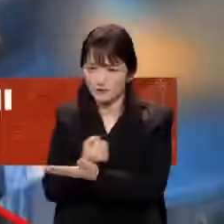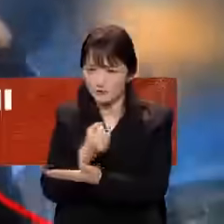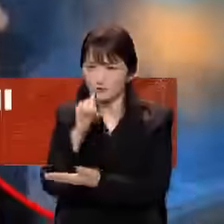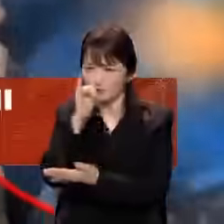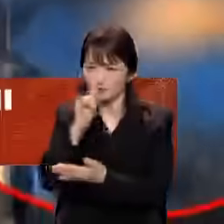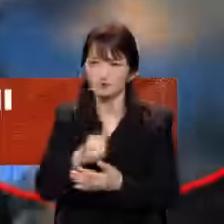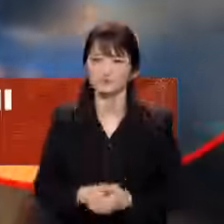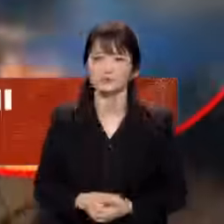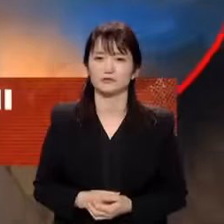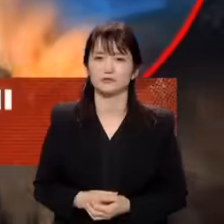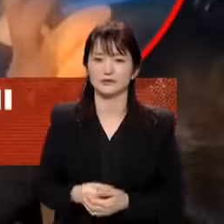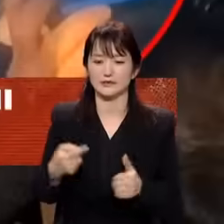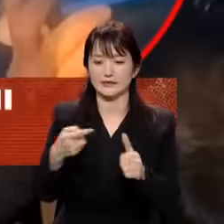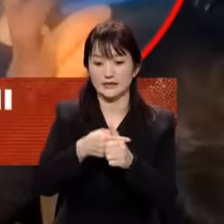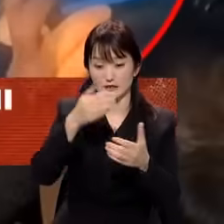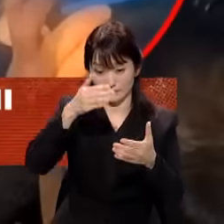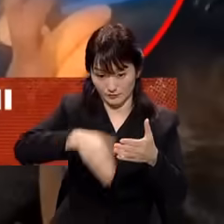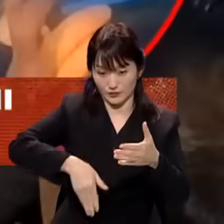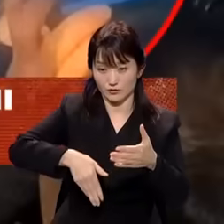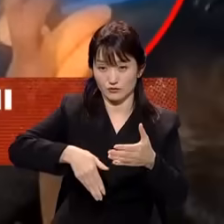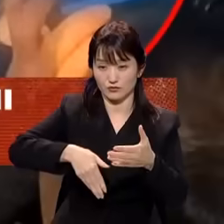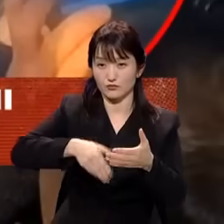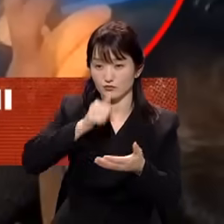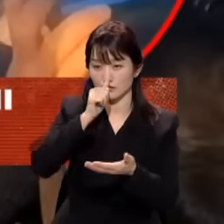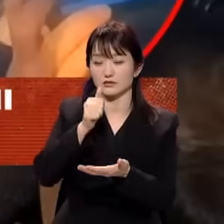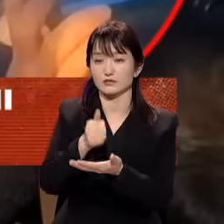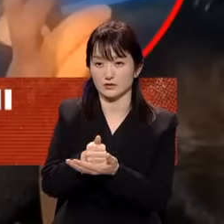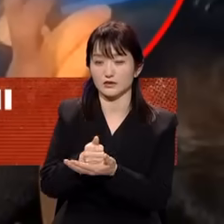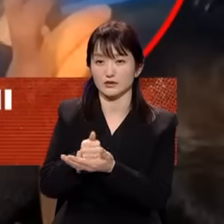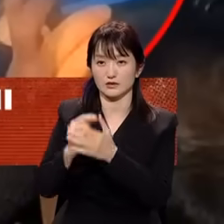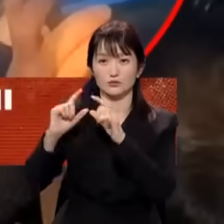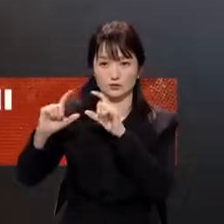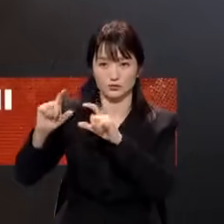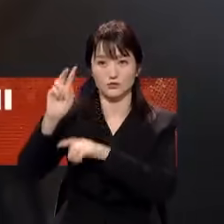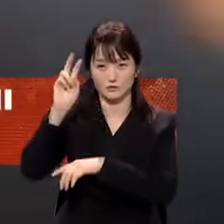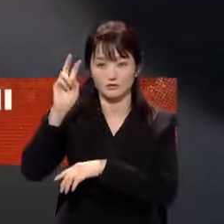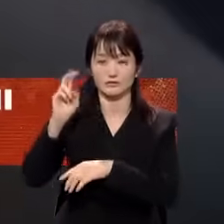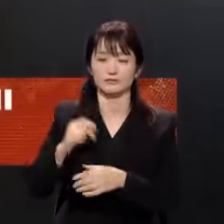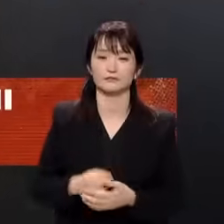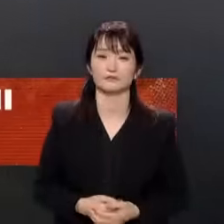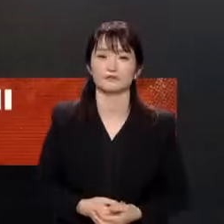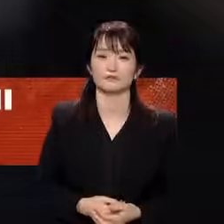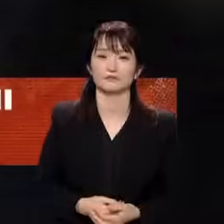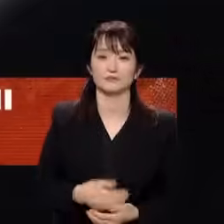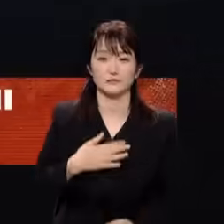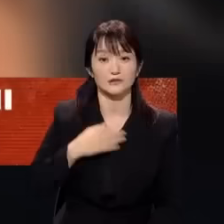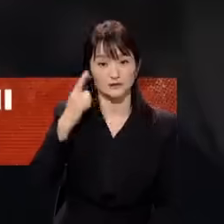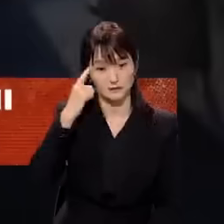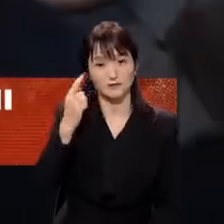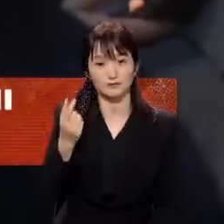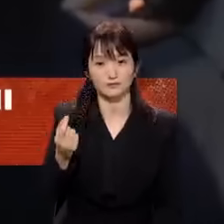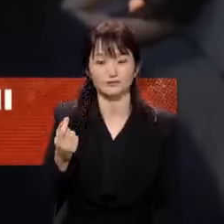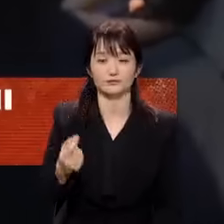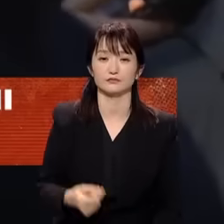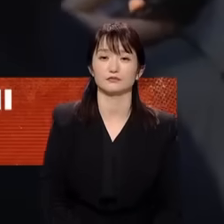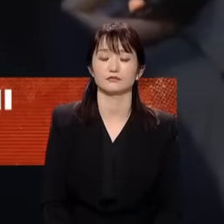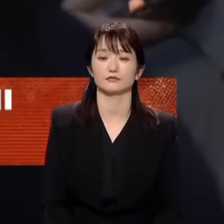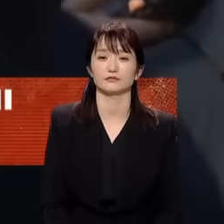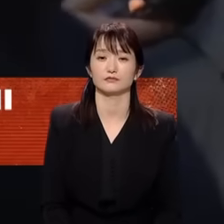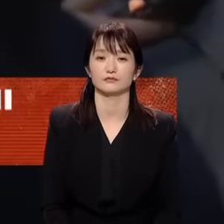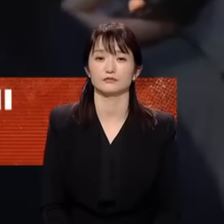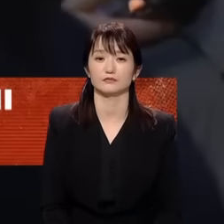경찰은 1차적으로 살인미수 적용을 하겠다라고 했는데요. 제 생각으로도 살인미수를 피하기가 어려운 그런 상황으로 보입니다.